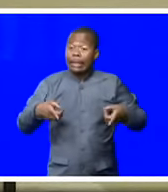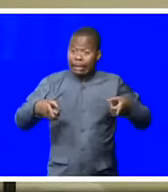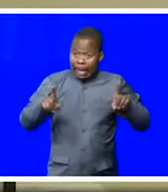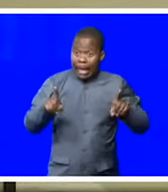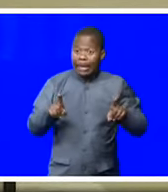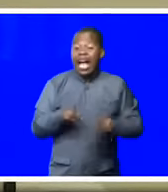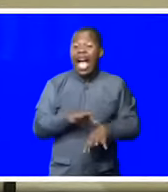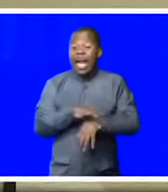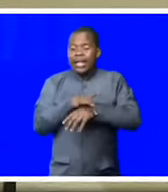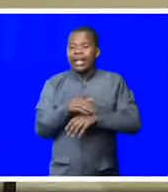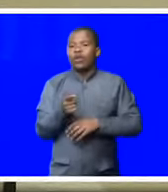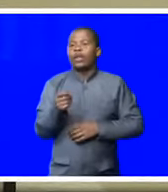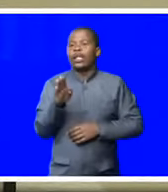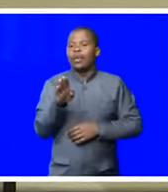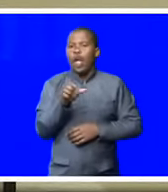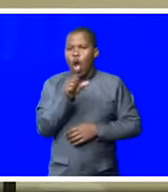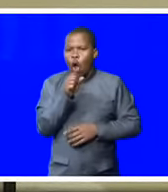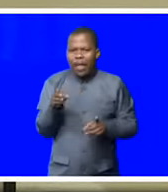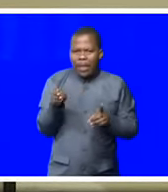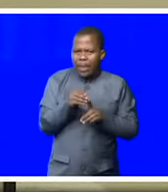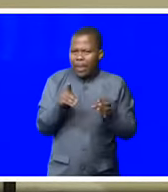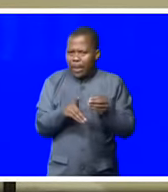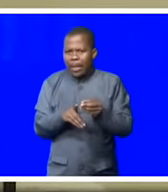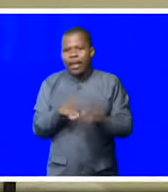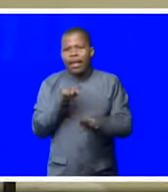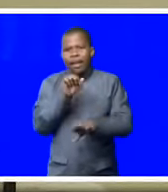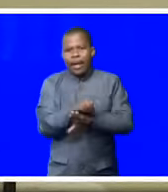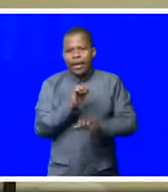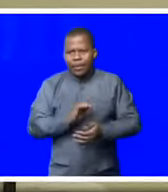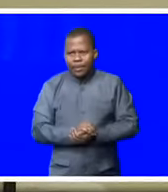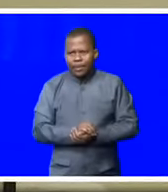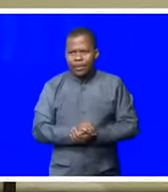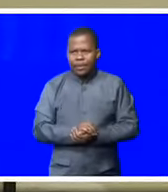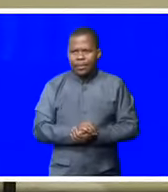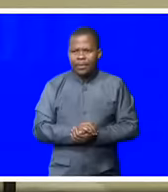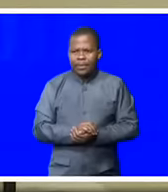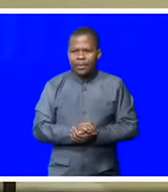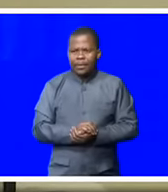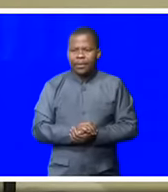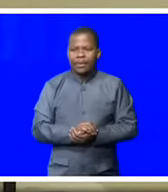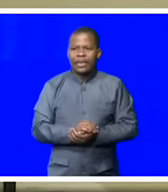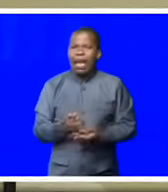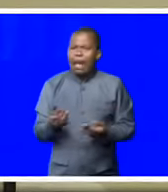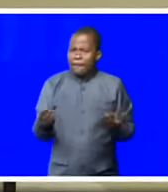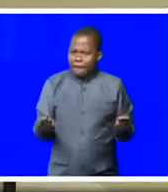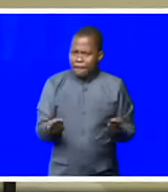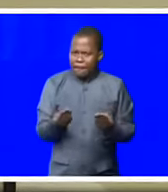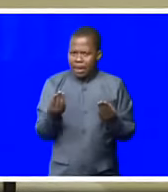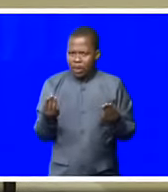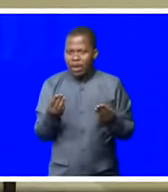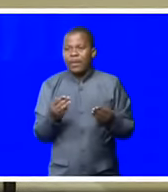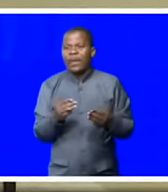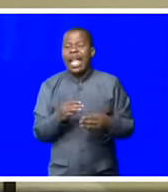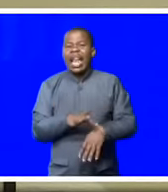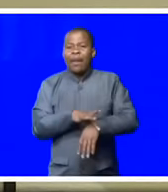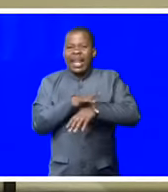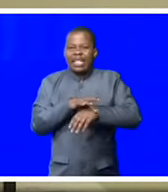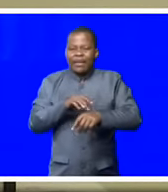tiyakhula uma sitichathanisa nayitolo. Te bantu lesebagula ngekhensa